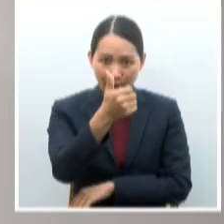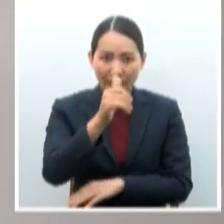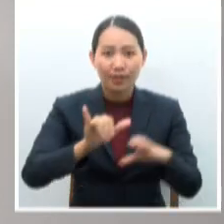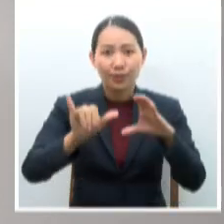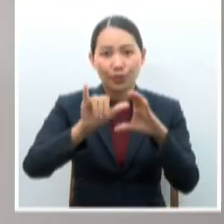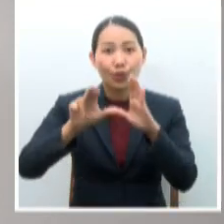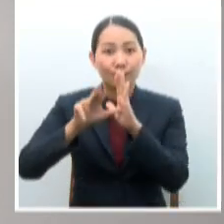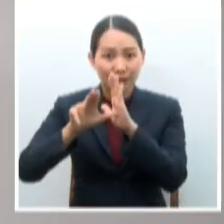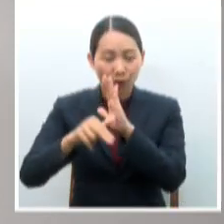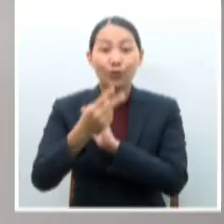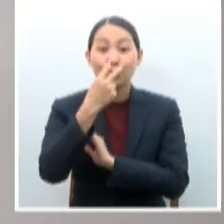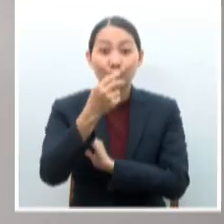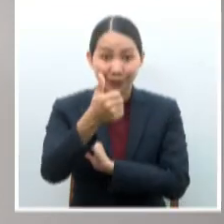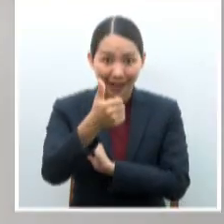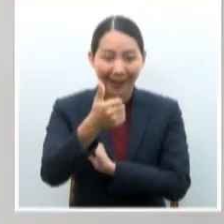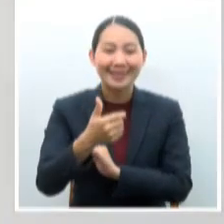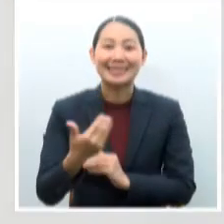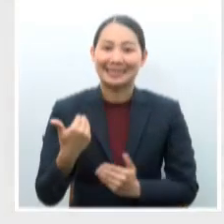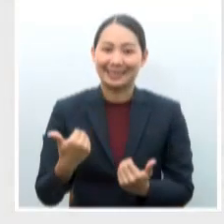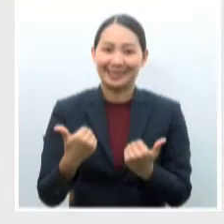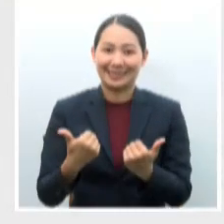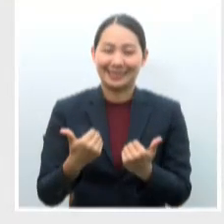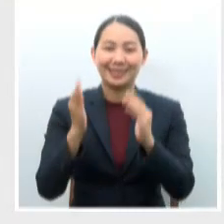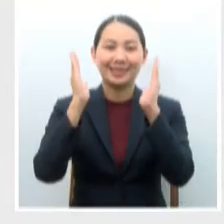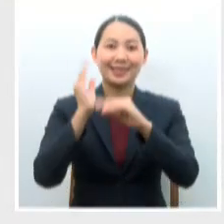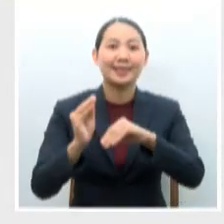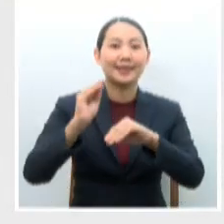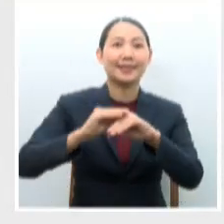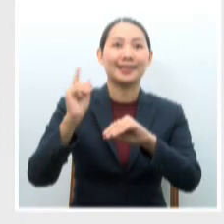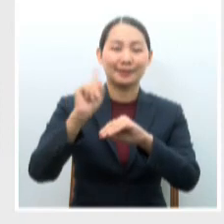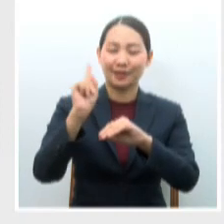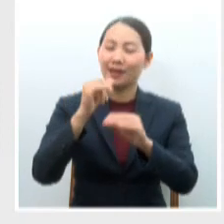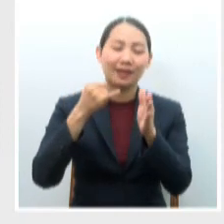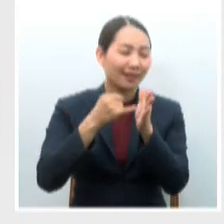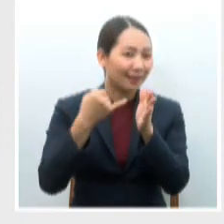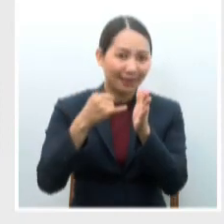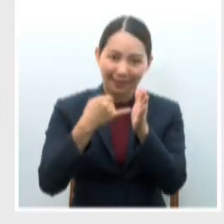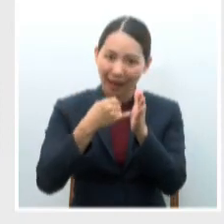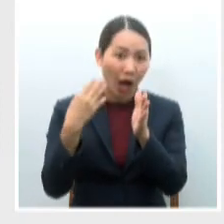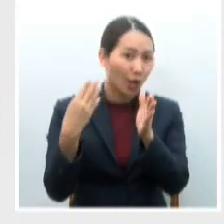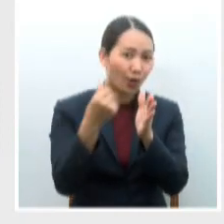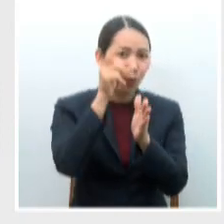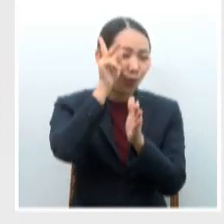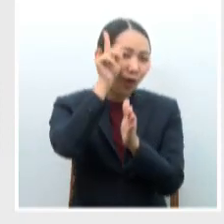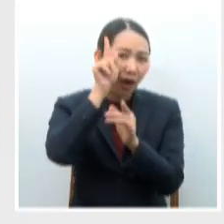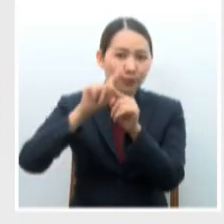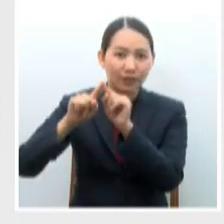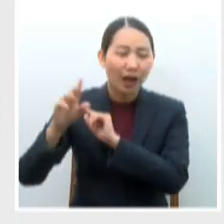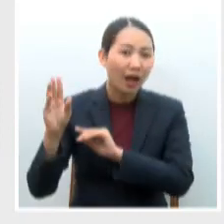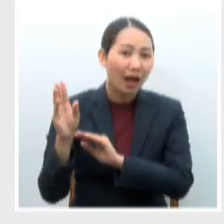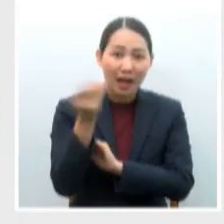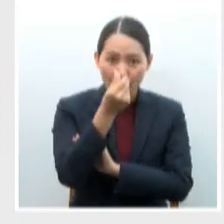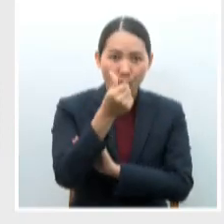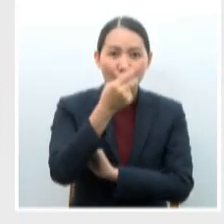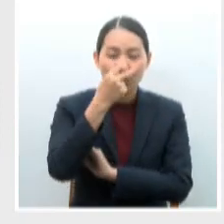คะวันนี้ค่ะเรามีอีกหนึ่งช่องทางมานำเสนอการง่ายแล้วก็สะดวกมากๆในการที่จะรู้ข่าวสารก่อนใครบนแอปพลิเคชัน